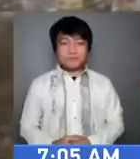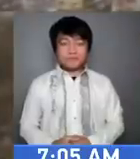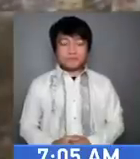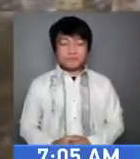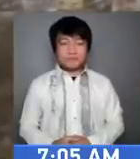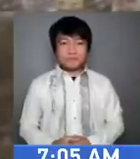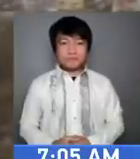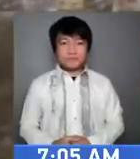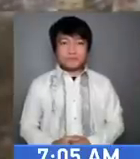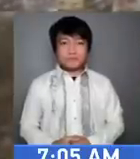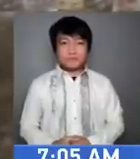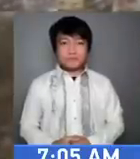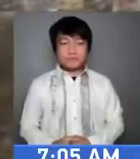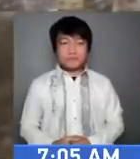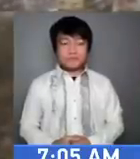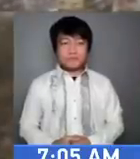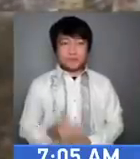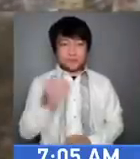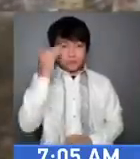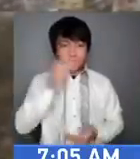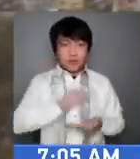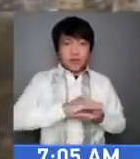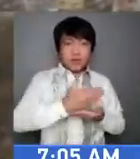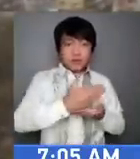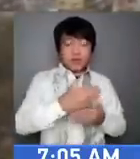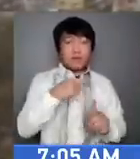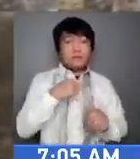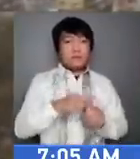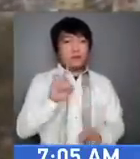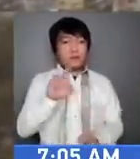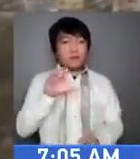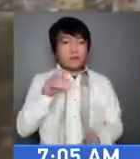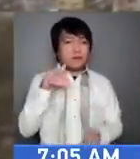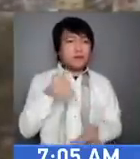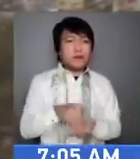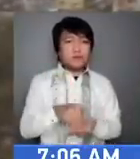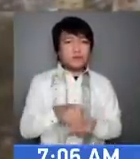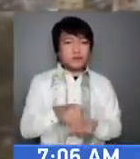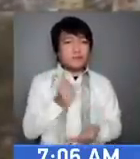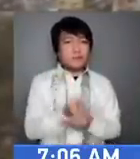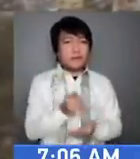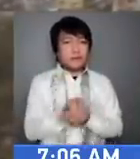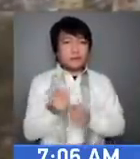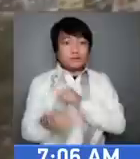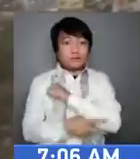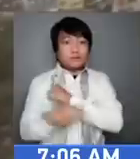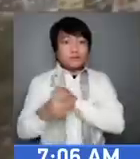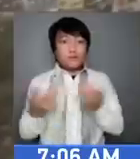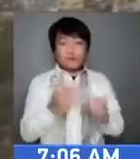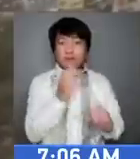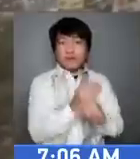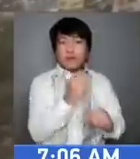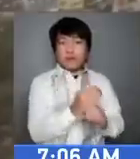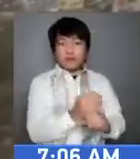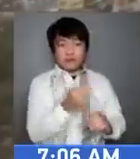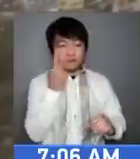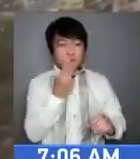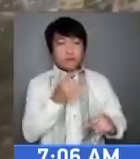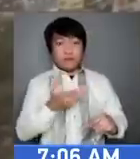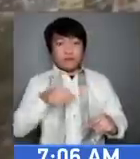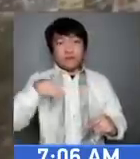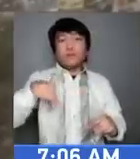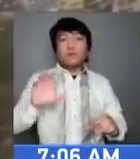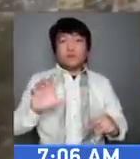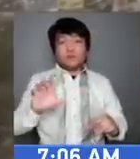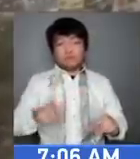Dalawang laptop at mahigit 100,000 pisong cash ang natangay sa basag kotse modus sa Quezon City. Natunto naman ang dalawang